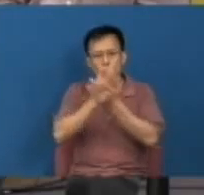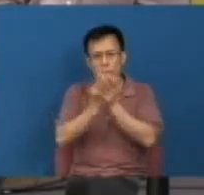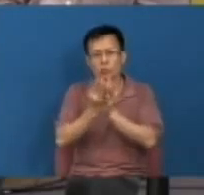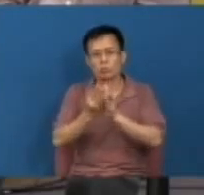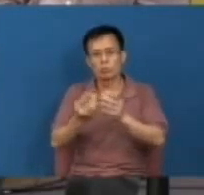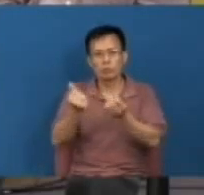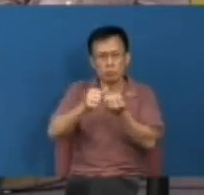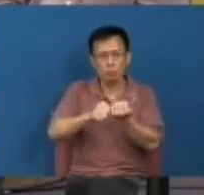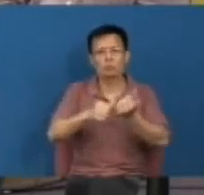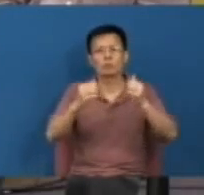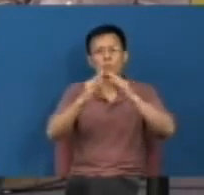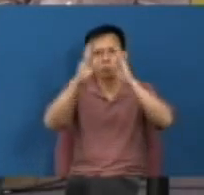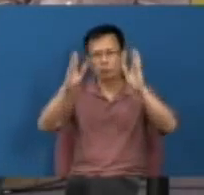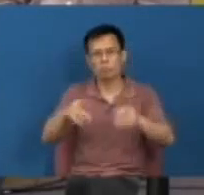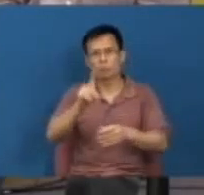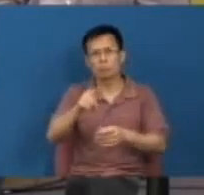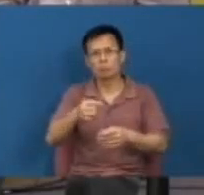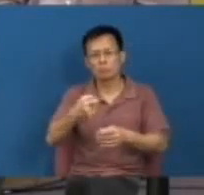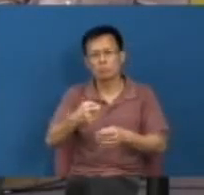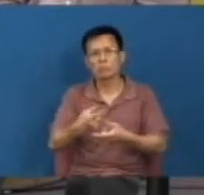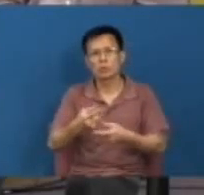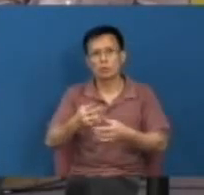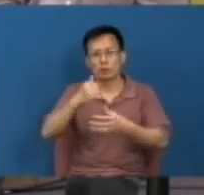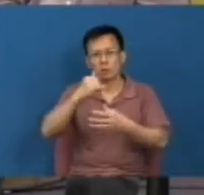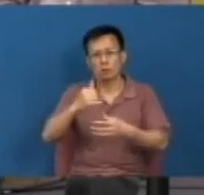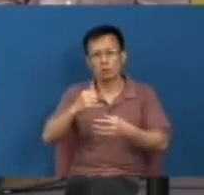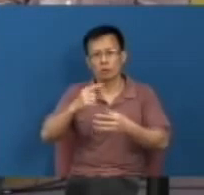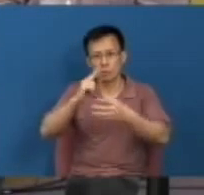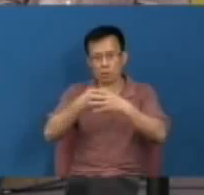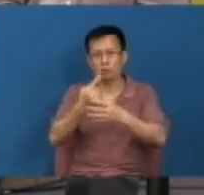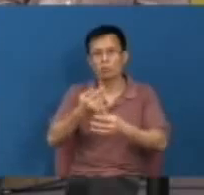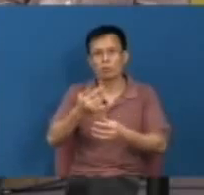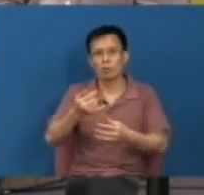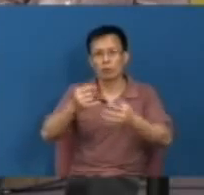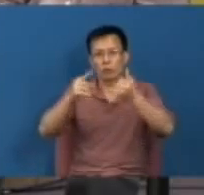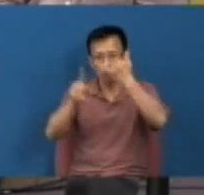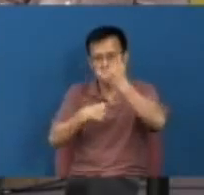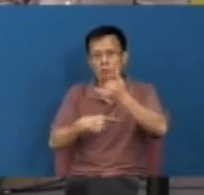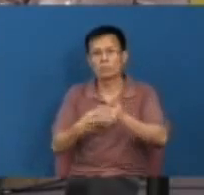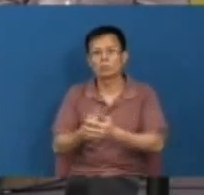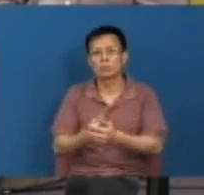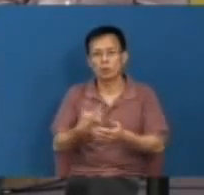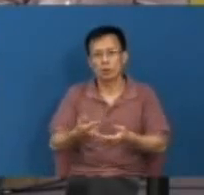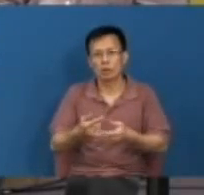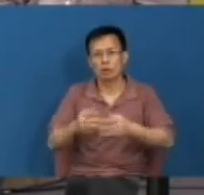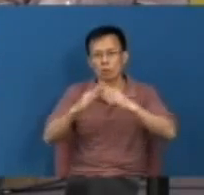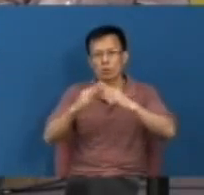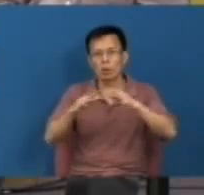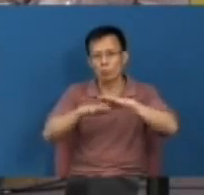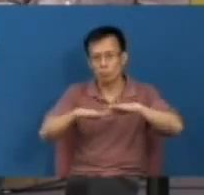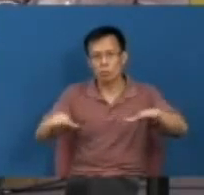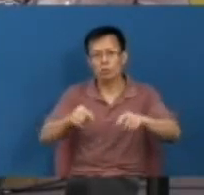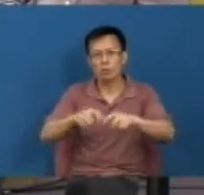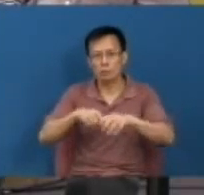下，其實嗰度唔少錢嘅喎，係成差唔多叫做60000蚊一個月啦，係一個好可觀嘅收入嚟。我本來一家有一個穩定嘅收入，突然